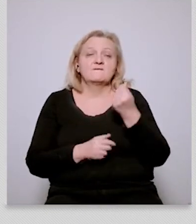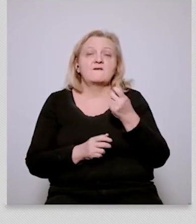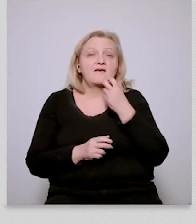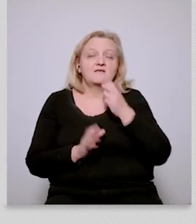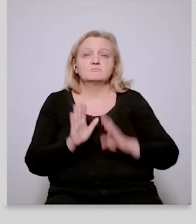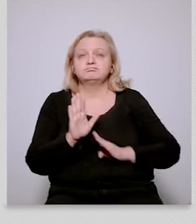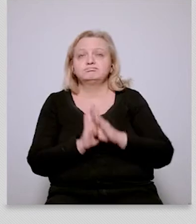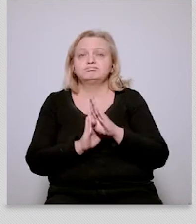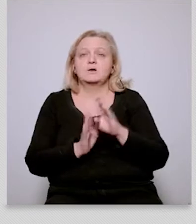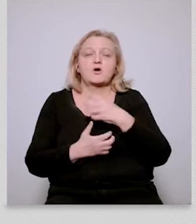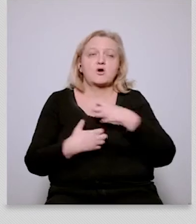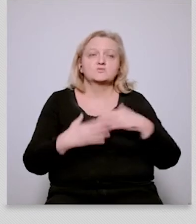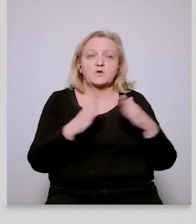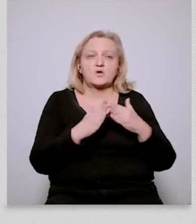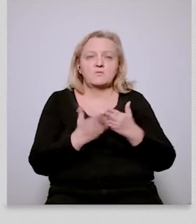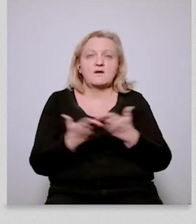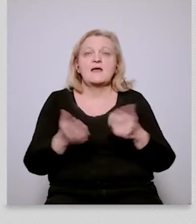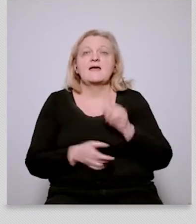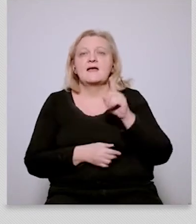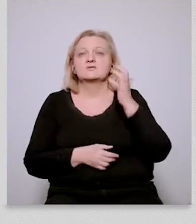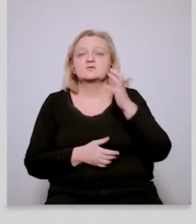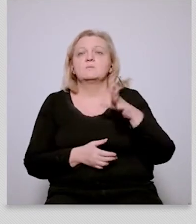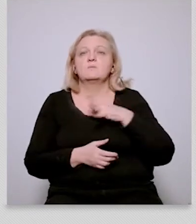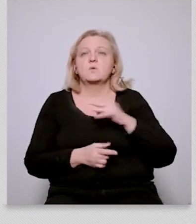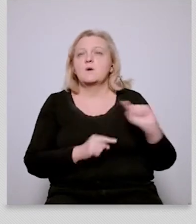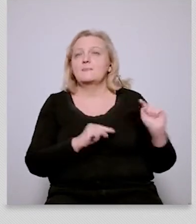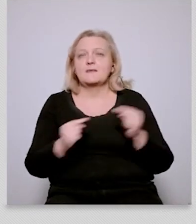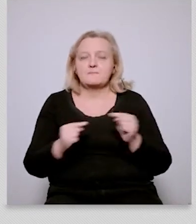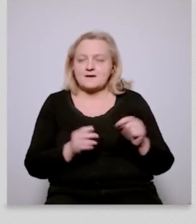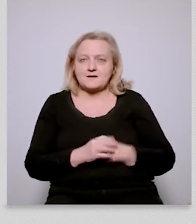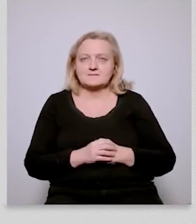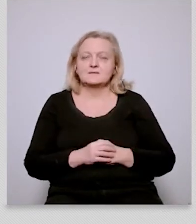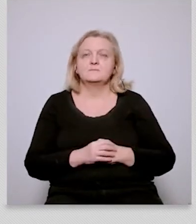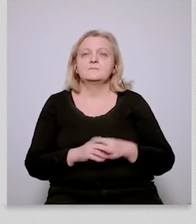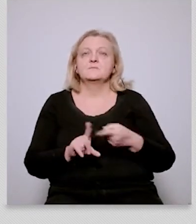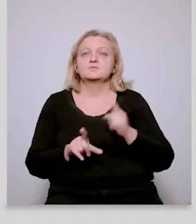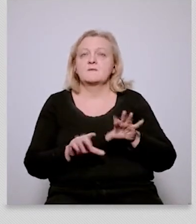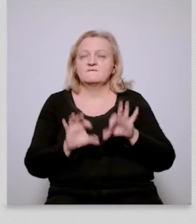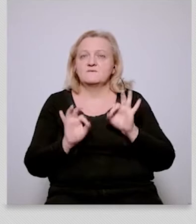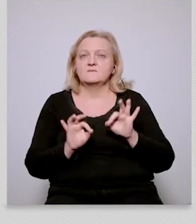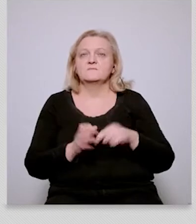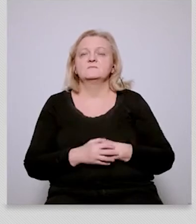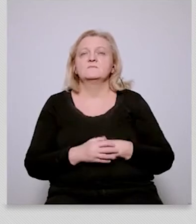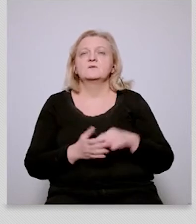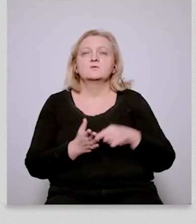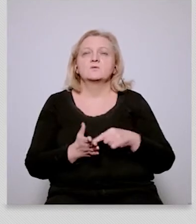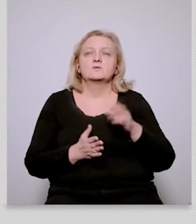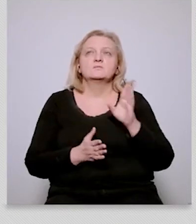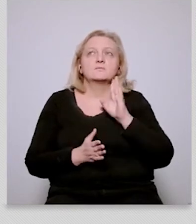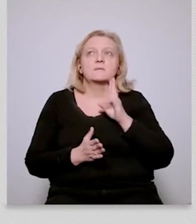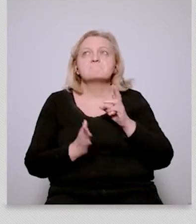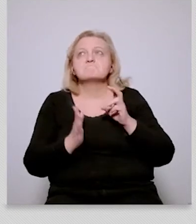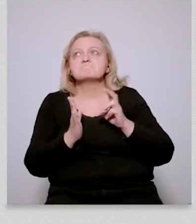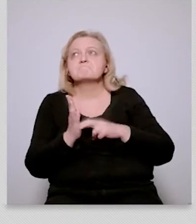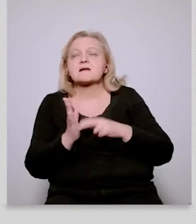energii dla gospodarstw domowych ale w Czechach to też była ta debata przed wyborami i brakowało takich głosów